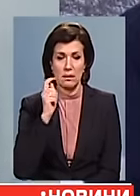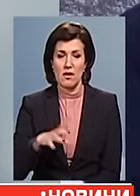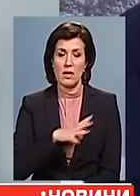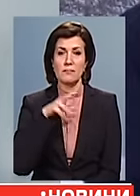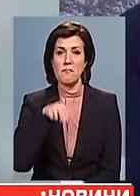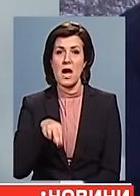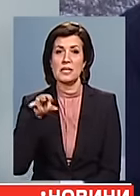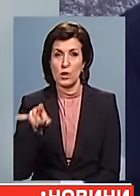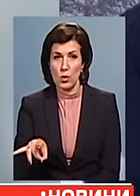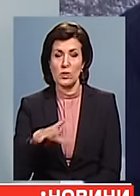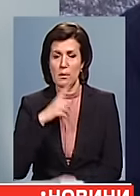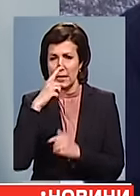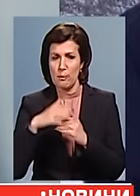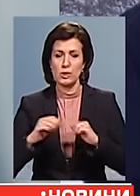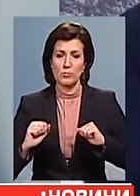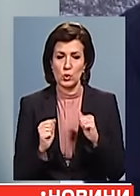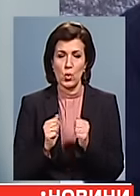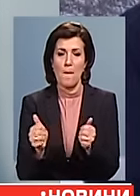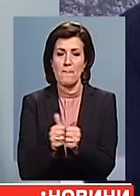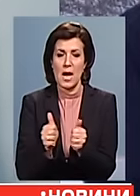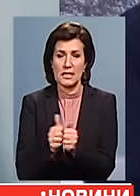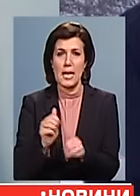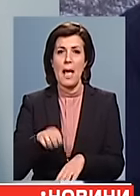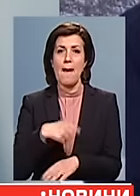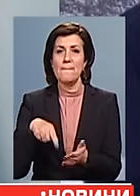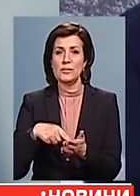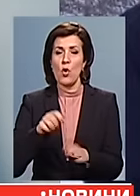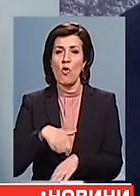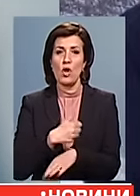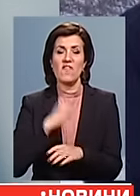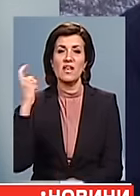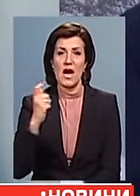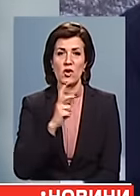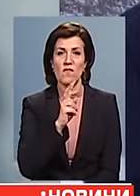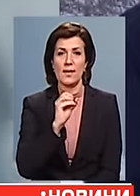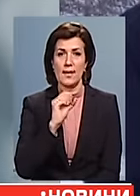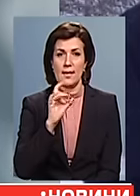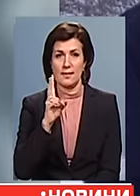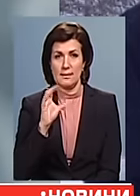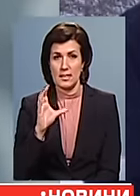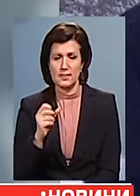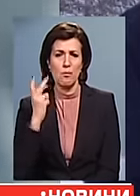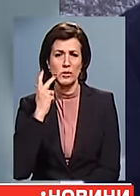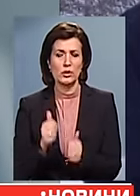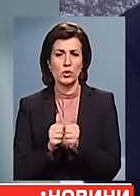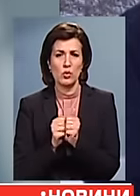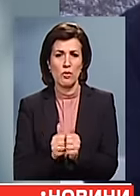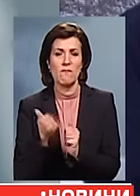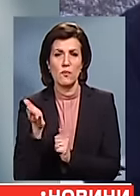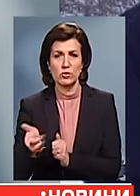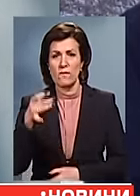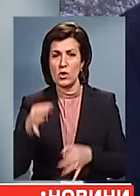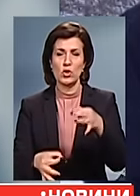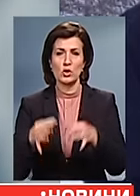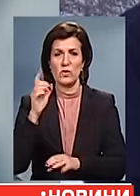регіонал був найближчим другом і партнером Міського голови Харкова Геннадія Кернеса зокрема постійно супроводжував його на судові